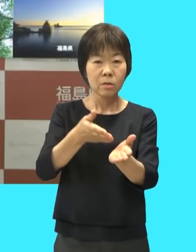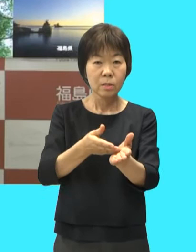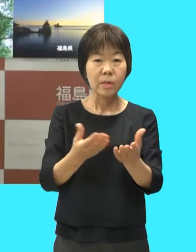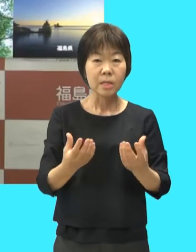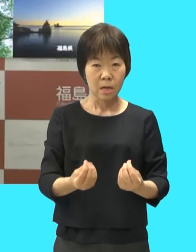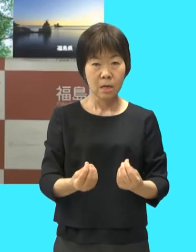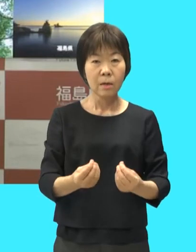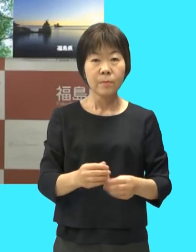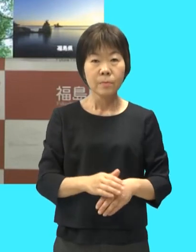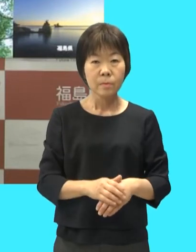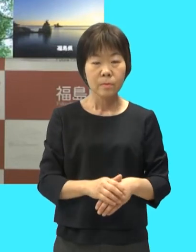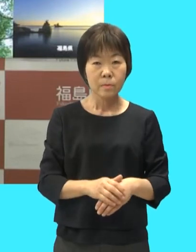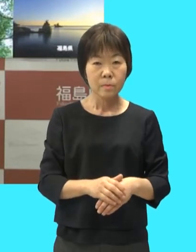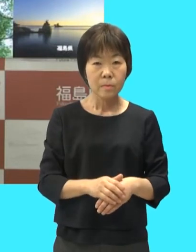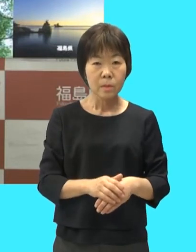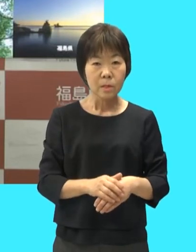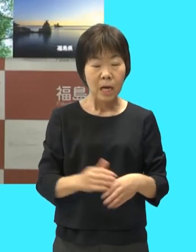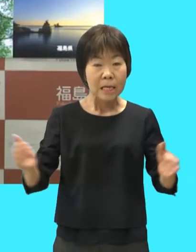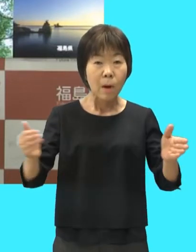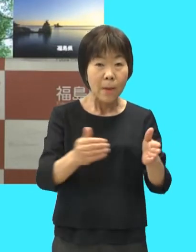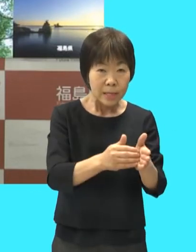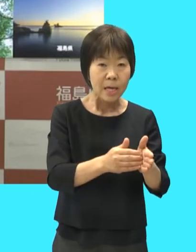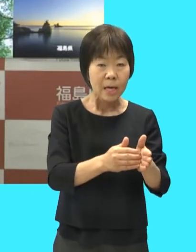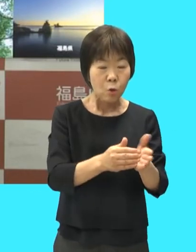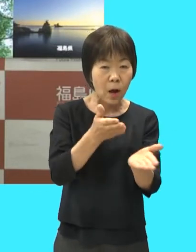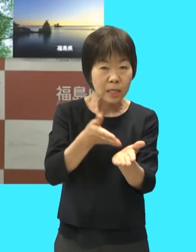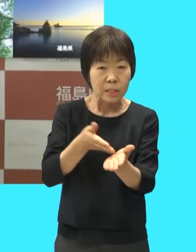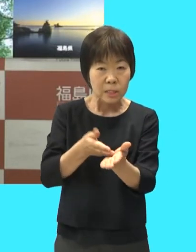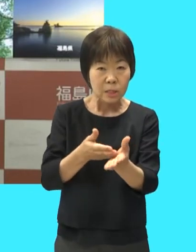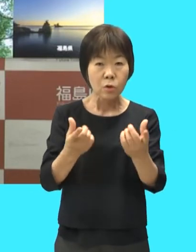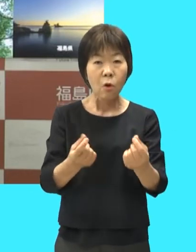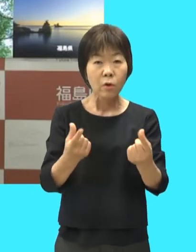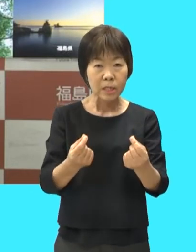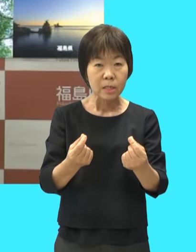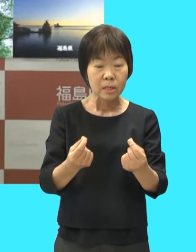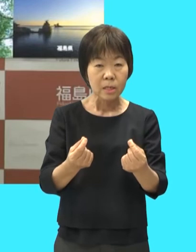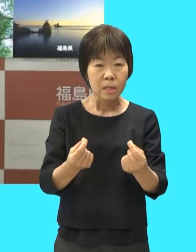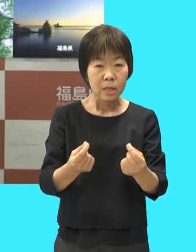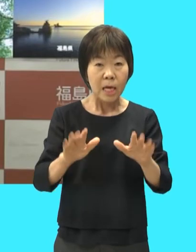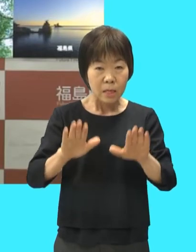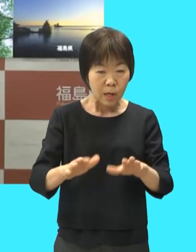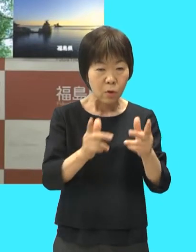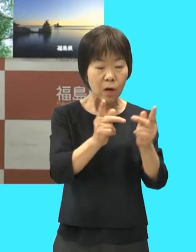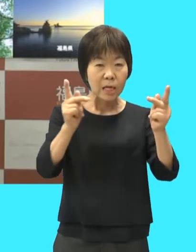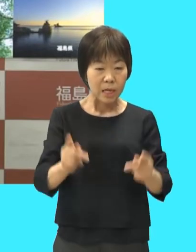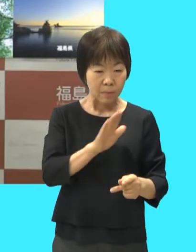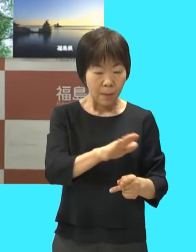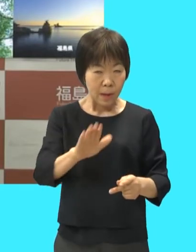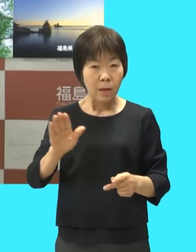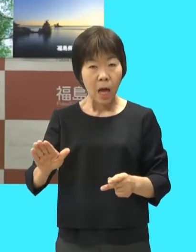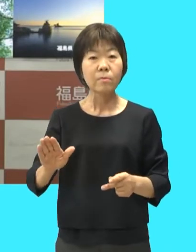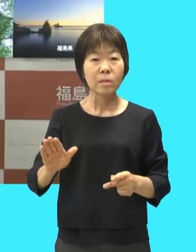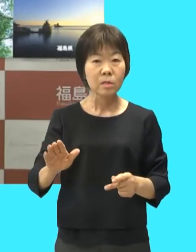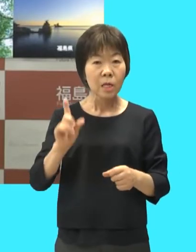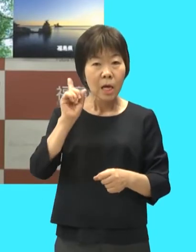ました。またこれまでお話しさせていただいた通り、目の前にさまざまな課題があります。例えば明